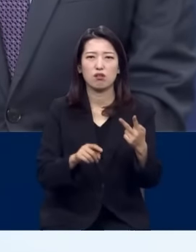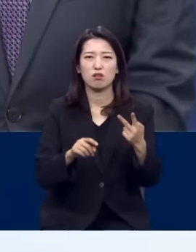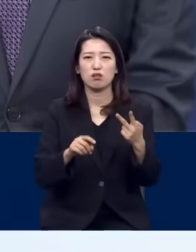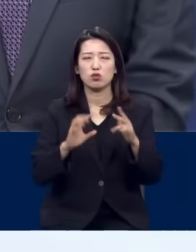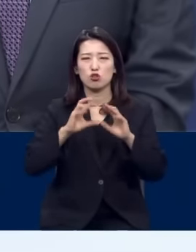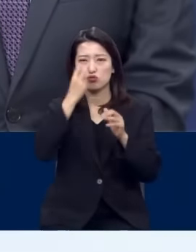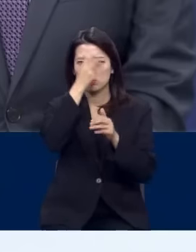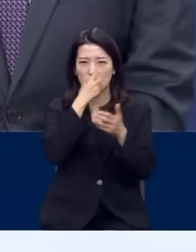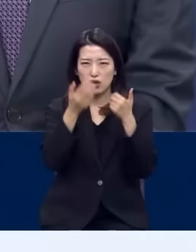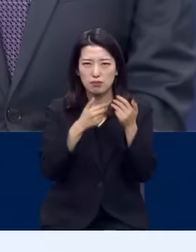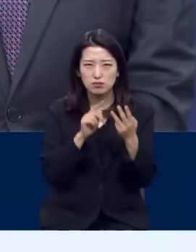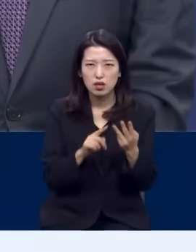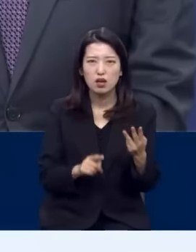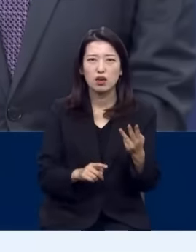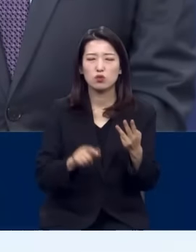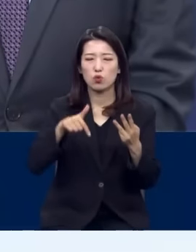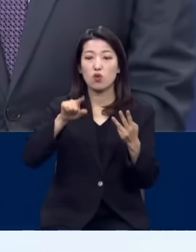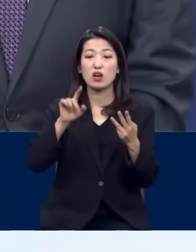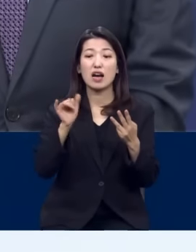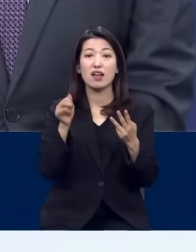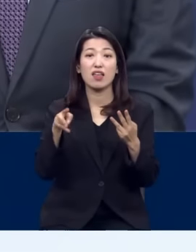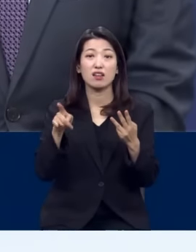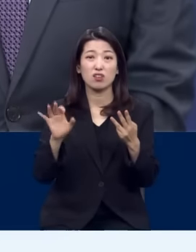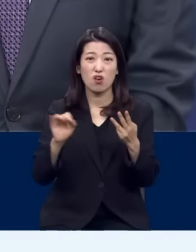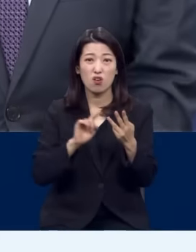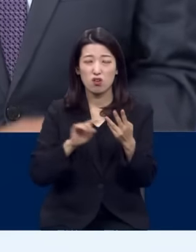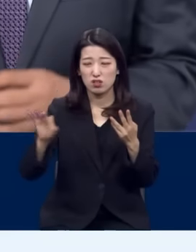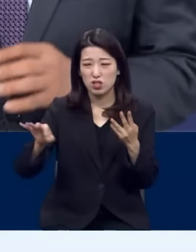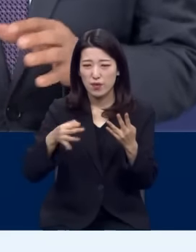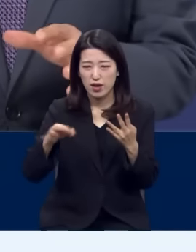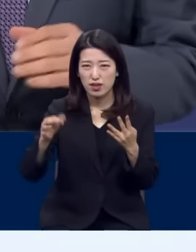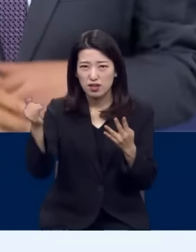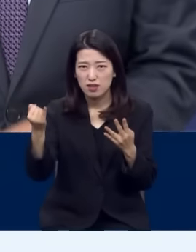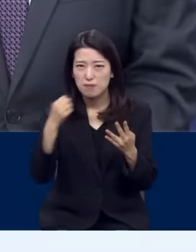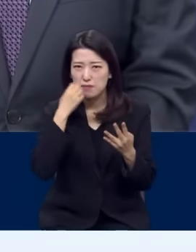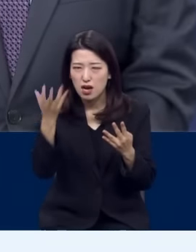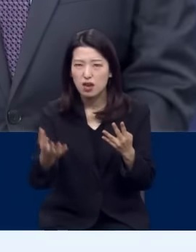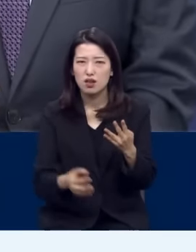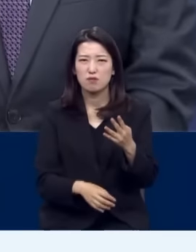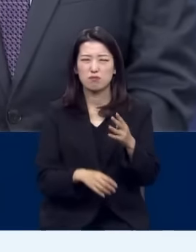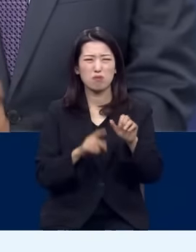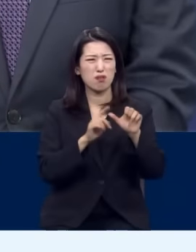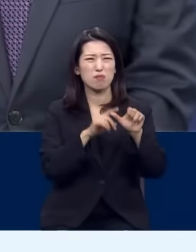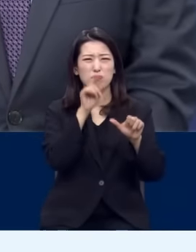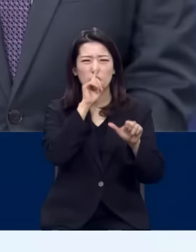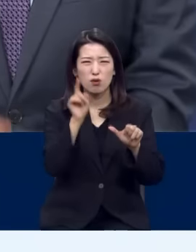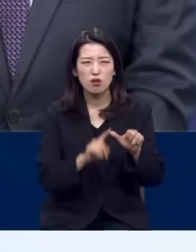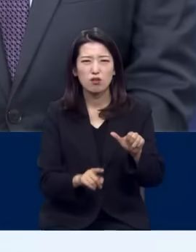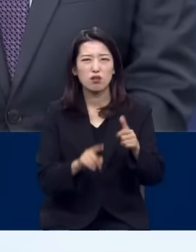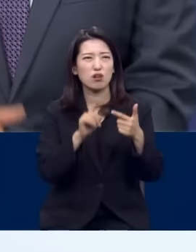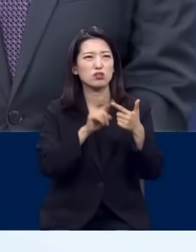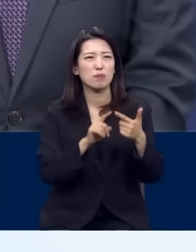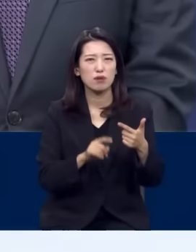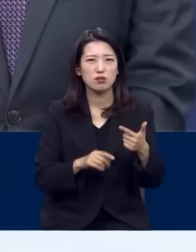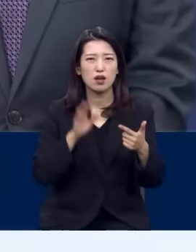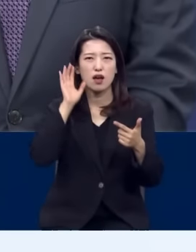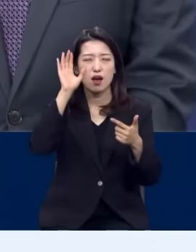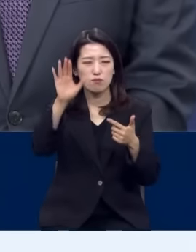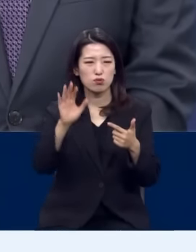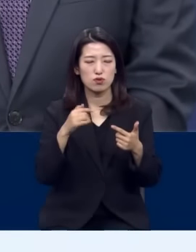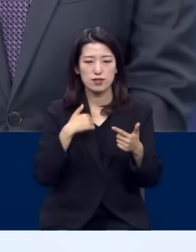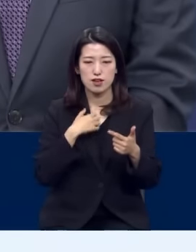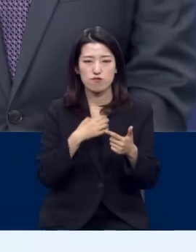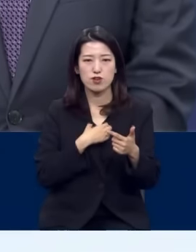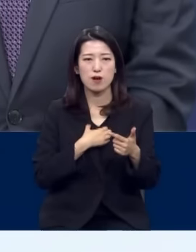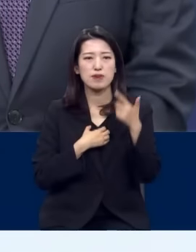번째고 일곱 번째는 영화 빠삐용처럼 나는 헤엄쳐서 나올거다 뭐 이런 식으로 일곱 번 앞으로 위기가 있을거다 이렇게